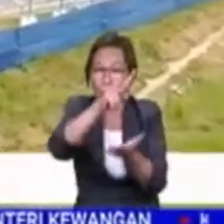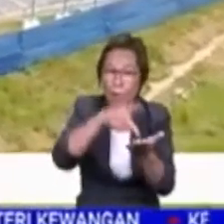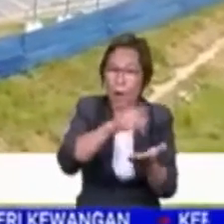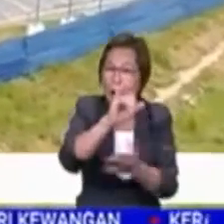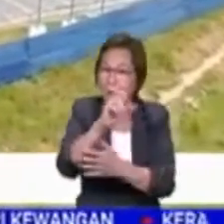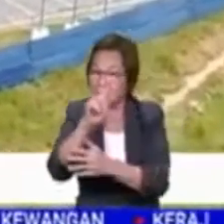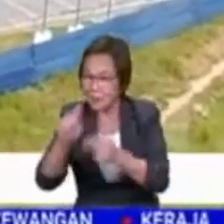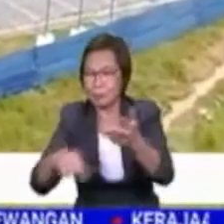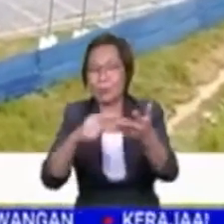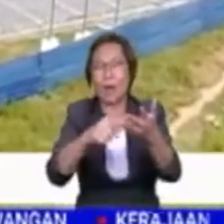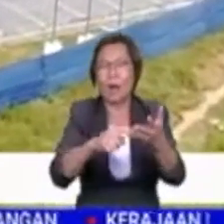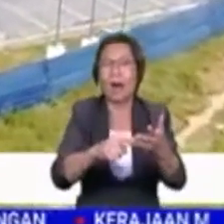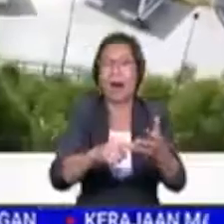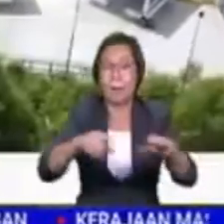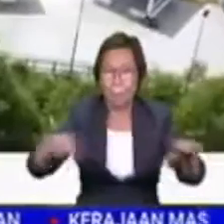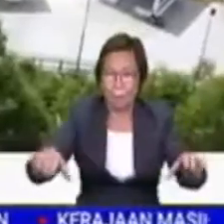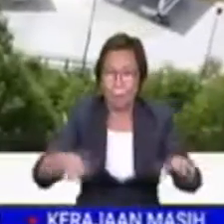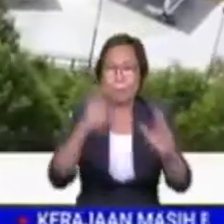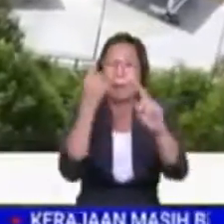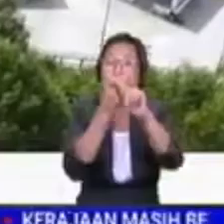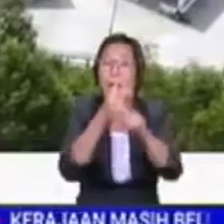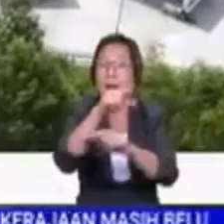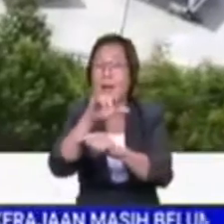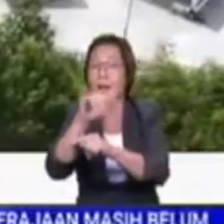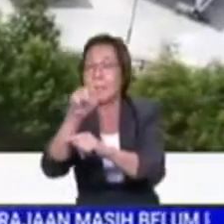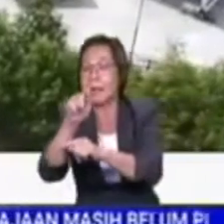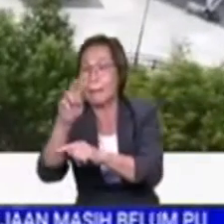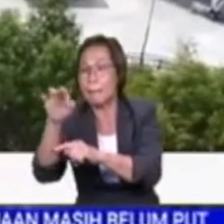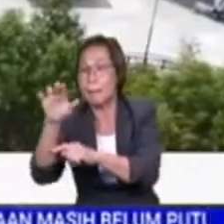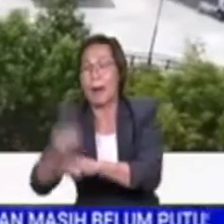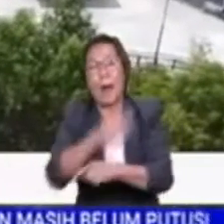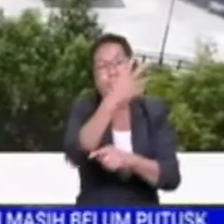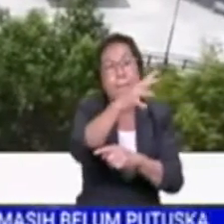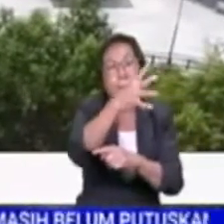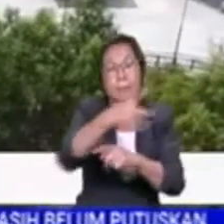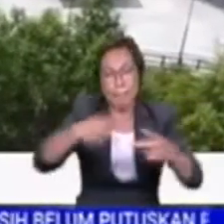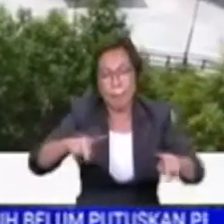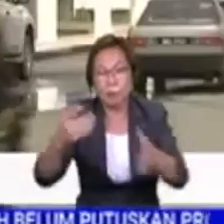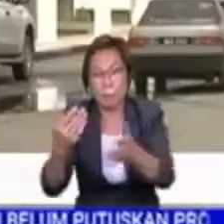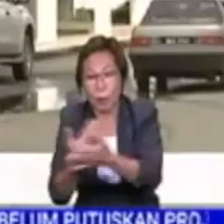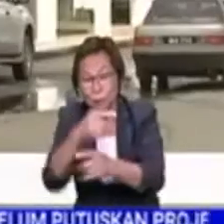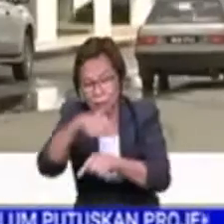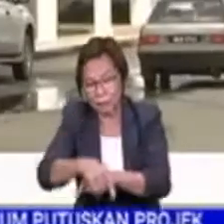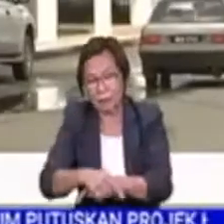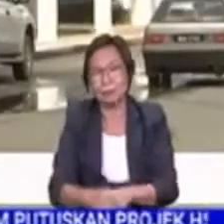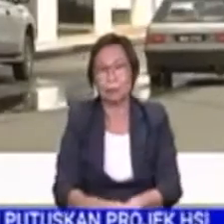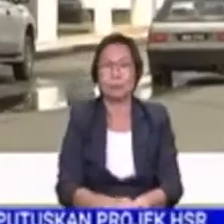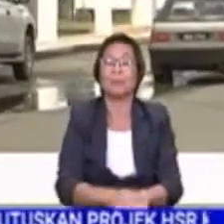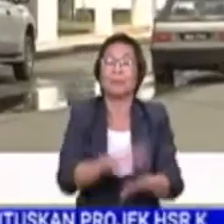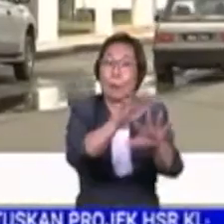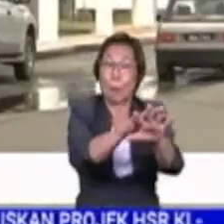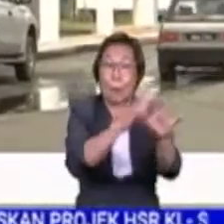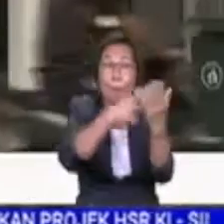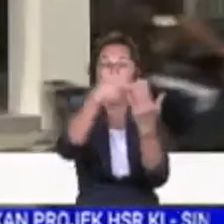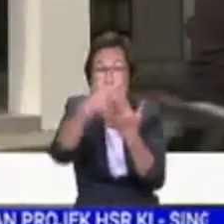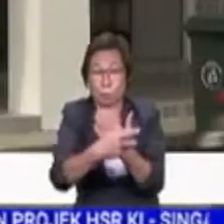ICT, pembinaan Giat Mara dan pembinaan 14 unit pasar baharu di Sepauh. Kepesatan projek yang sedang berjalan